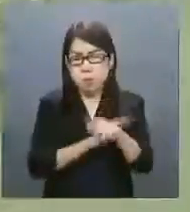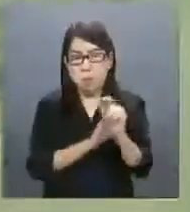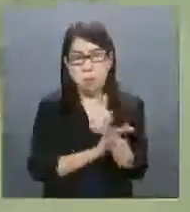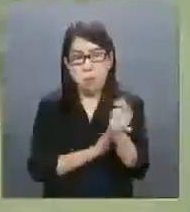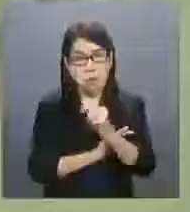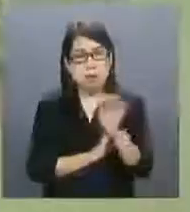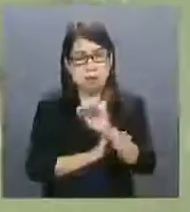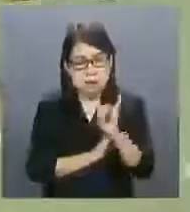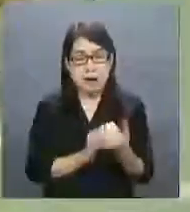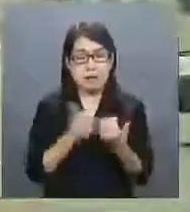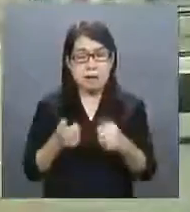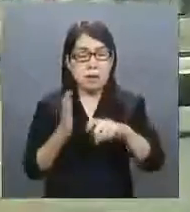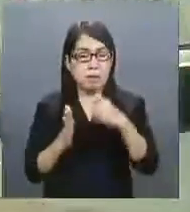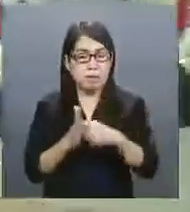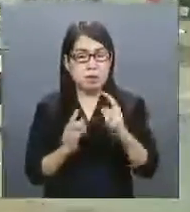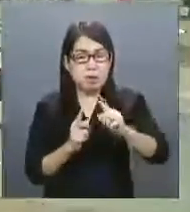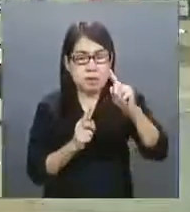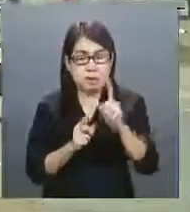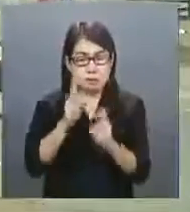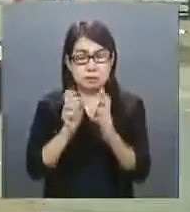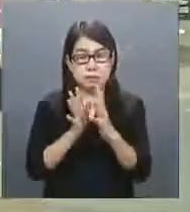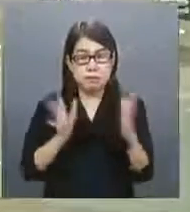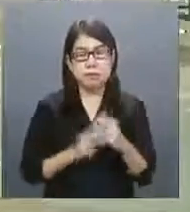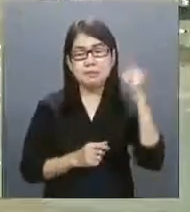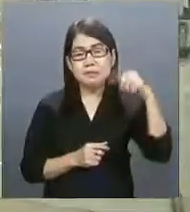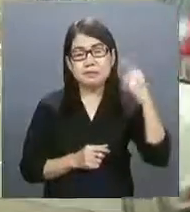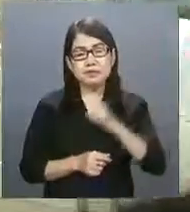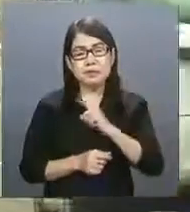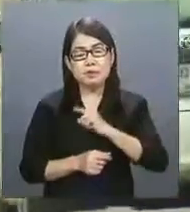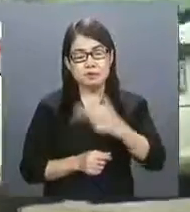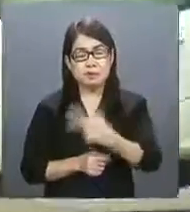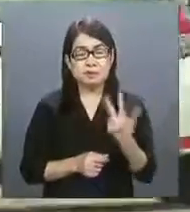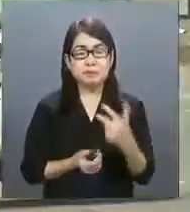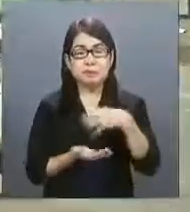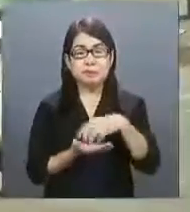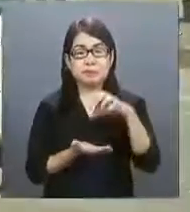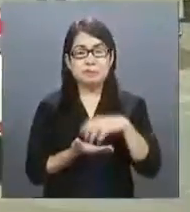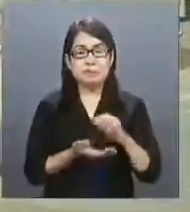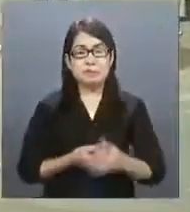ายอันดับหนึ่งในขณะนี้นิตยากิรติเสริมสินไทย PBS รายงาน